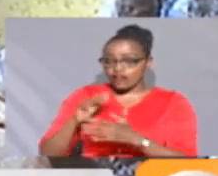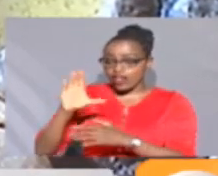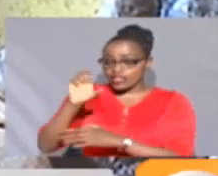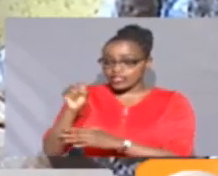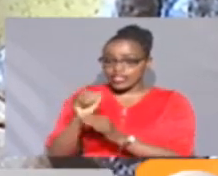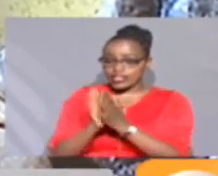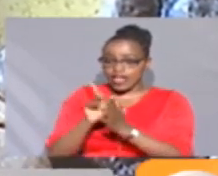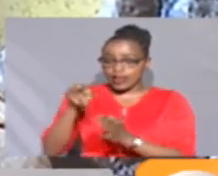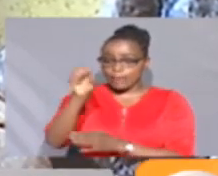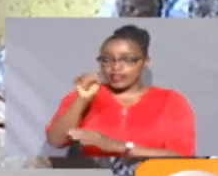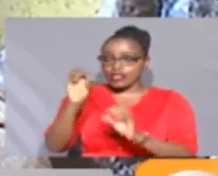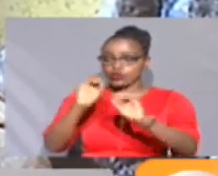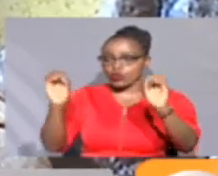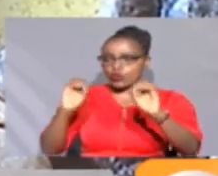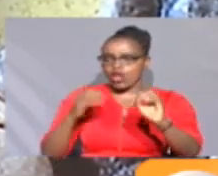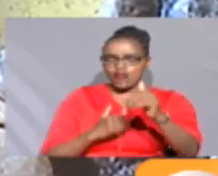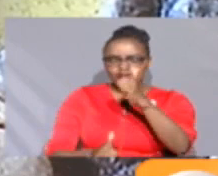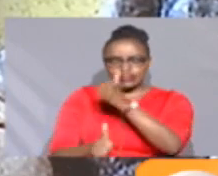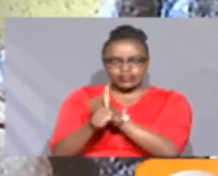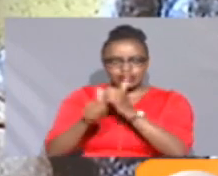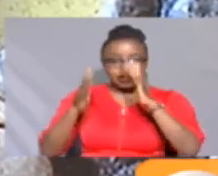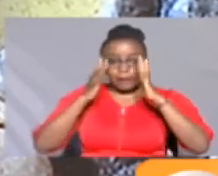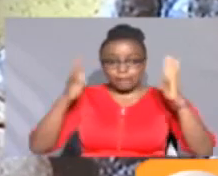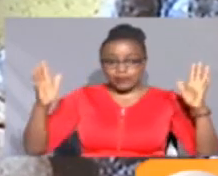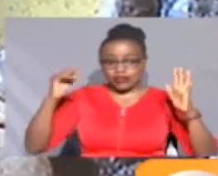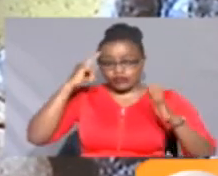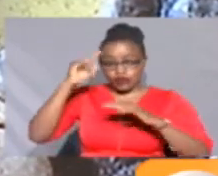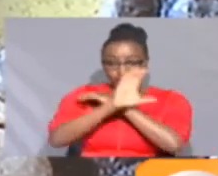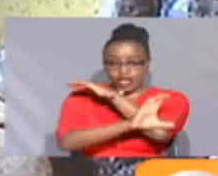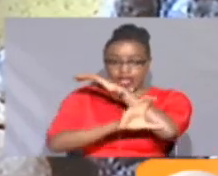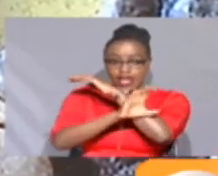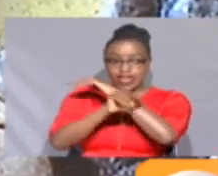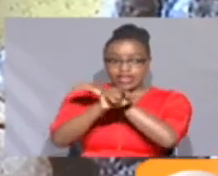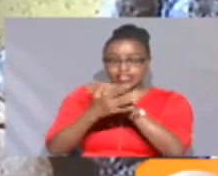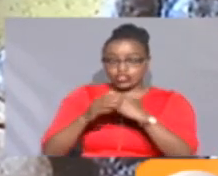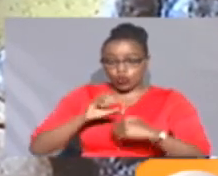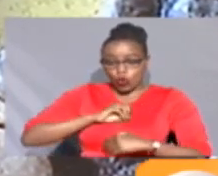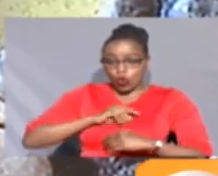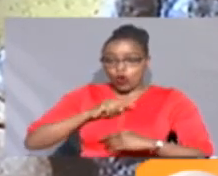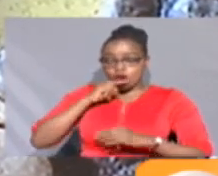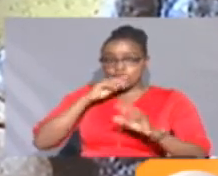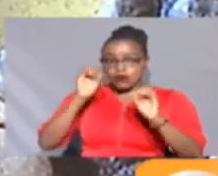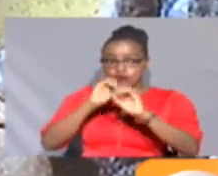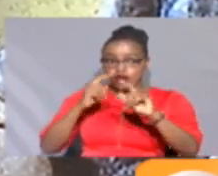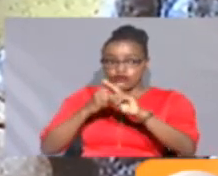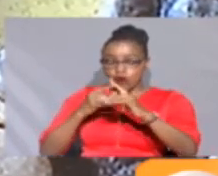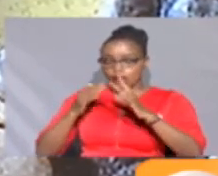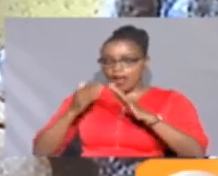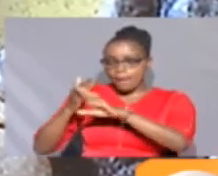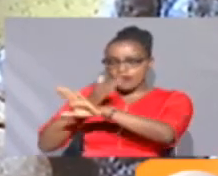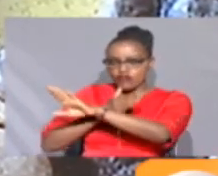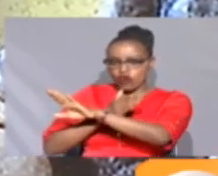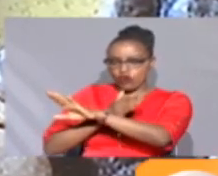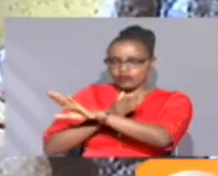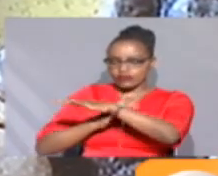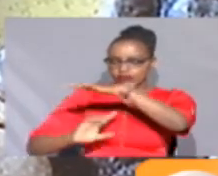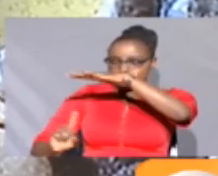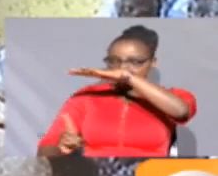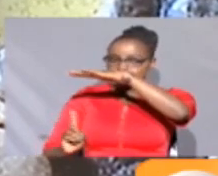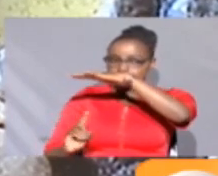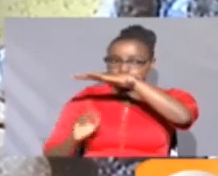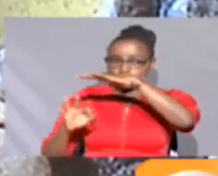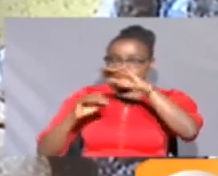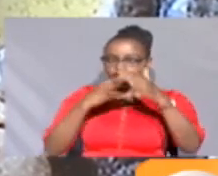na pia katibu wake kumeacha hatari kubwa kwa taifa. Hayo si maneno yetu, ni kwa mujibu wa aliyekuwa wakati mmoja waziri wa fedha